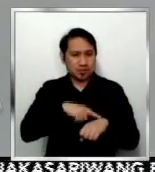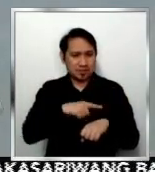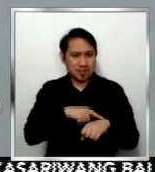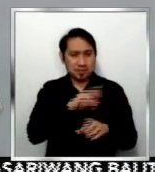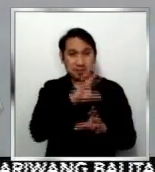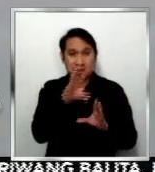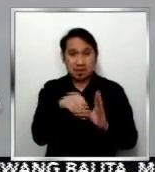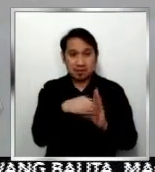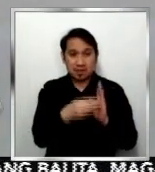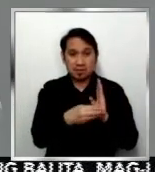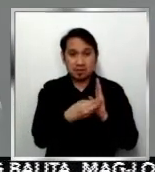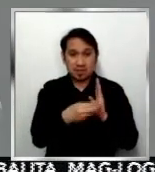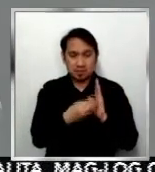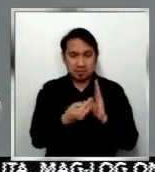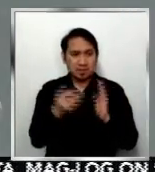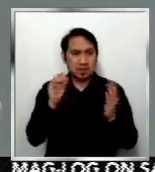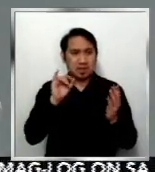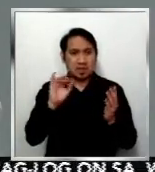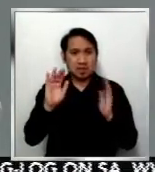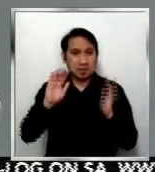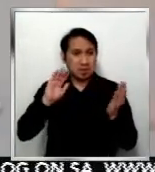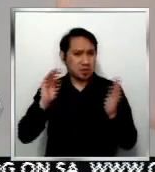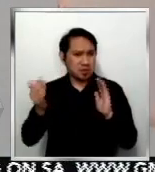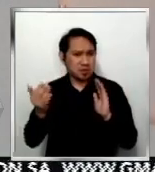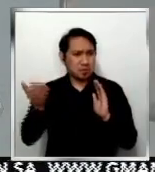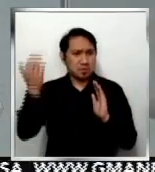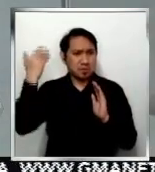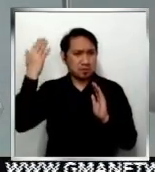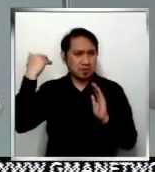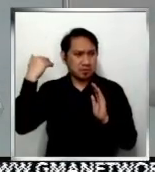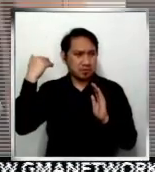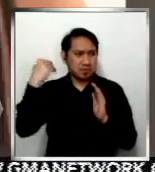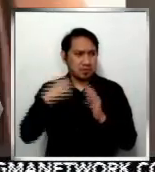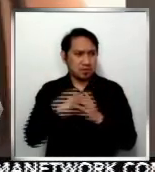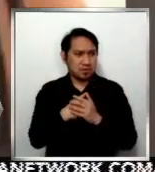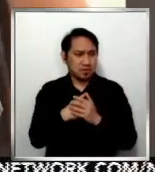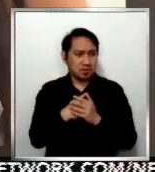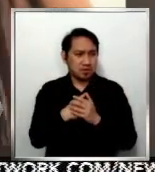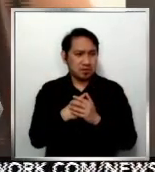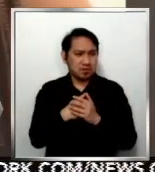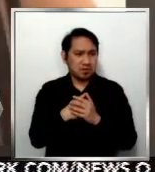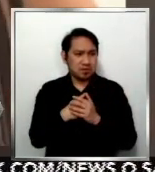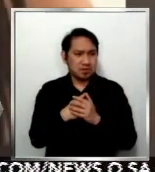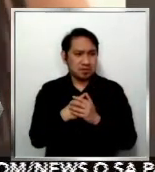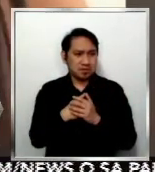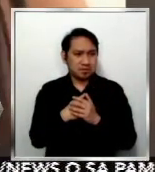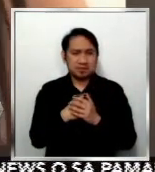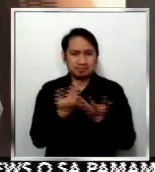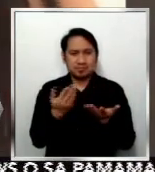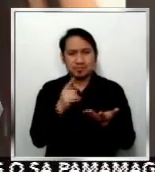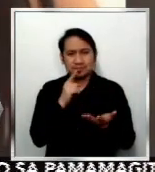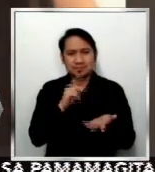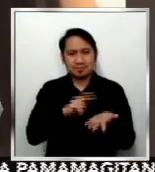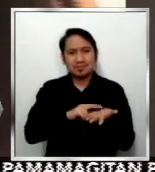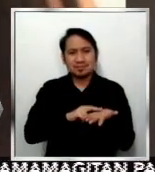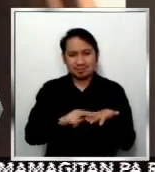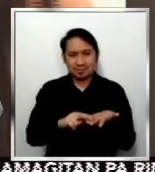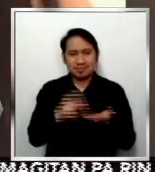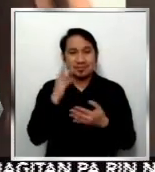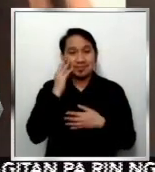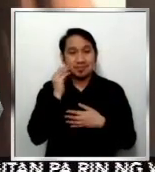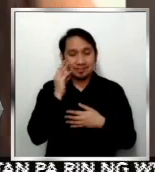Kung ikukumpara sa mga magazine covers noon ni Gabbi. Such a nice experience to work with him for a